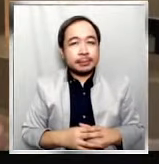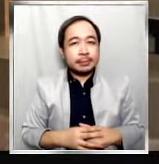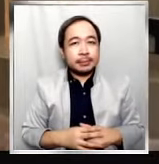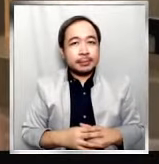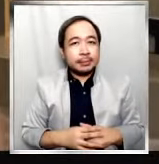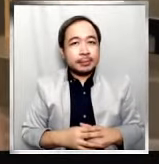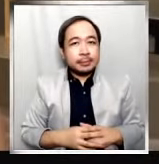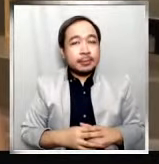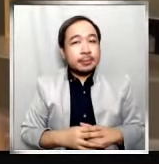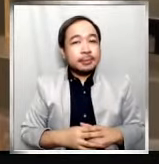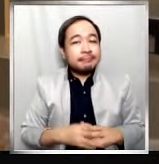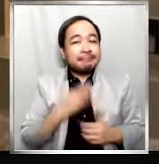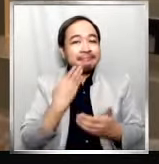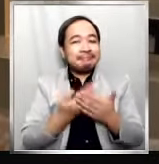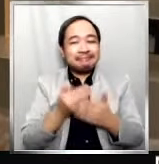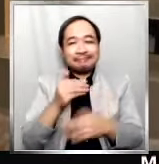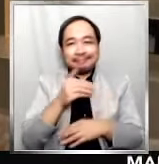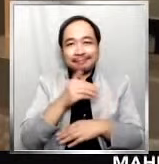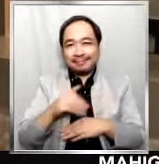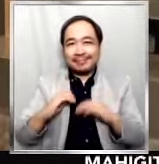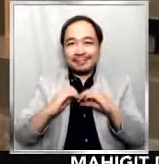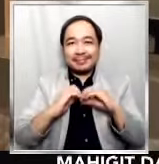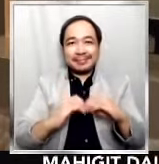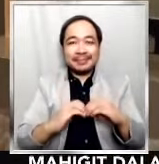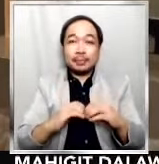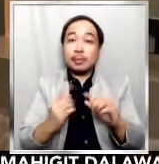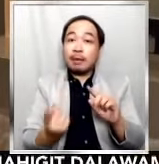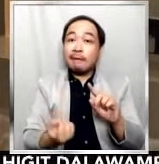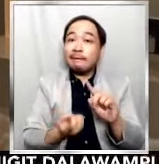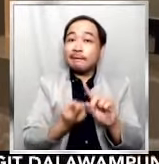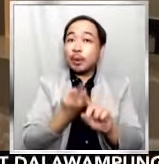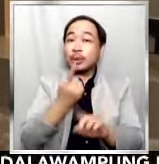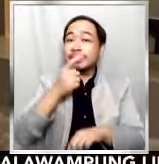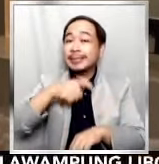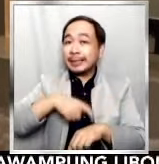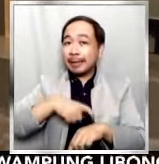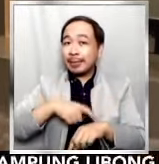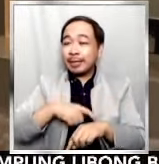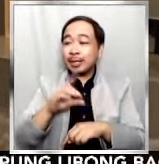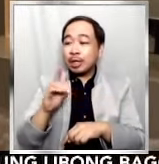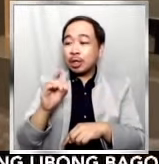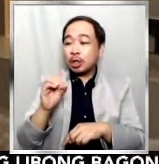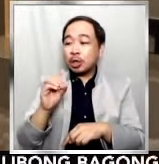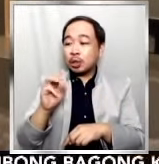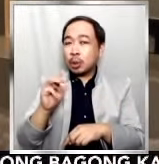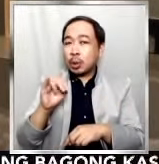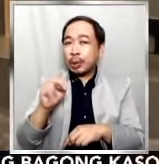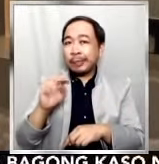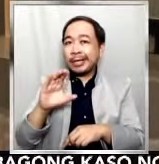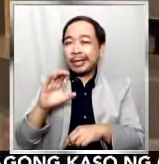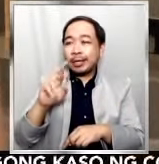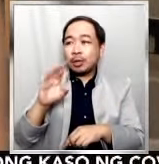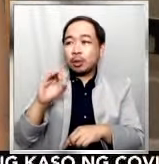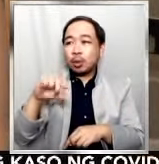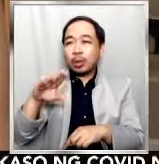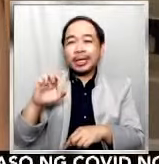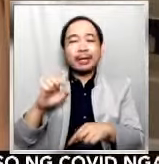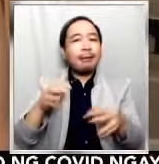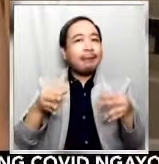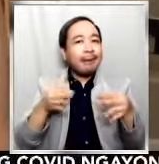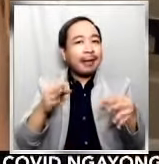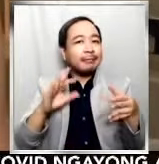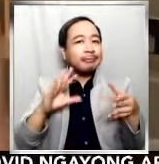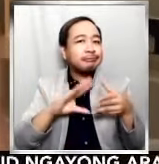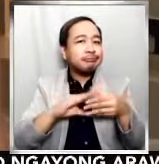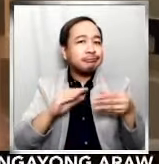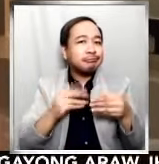Good evening mga kapuso! For the first time, ikinuwento ni Dominic Roque ang blooming relationship nila ni Bea Alonzo